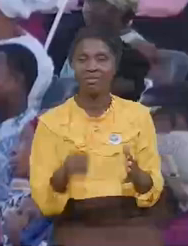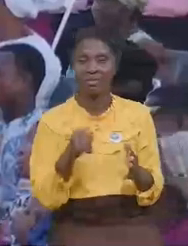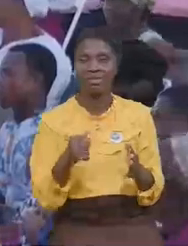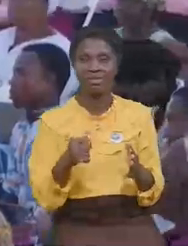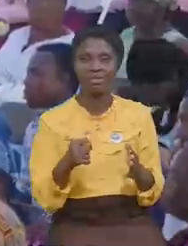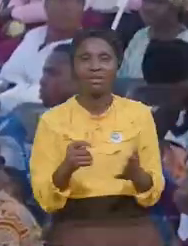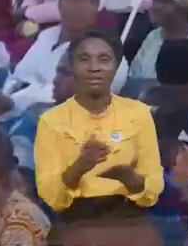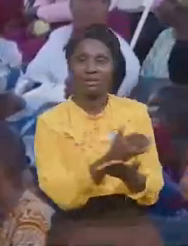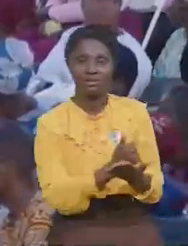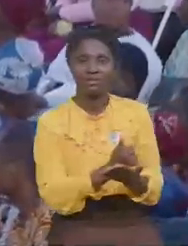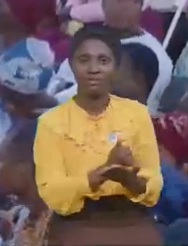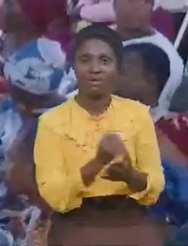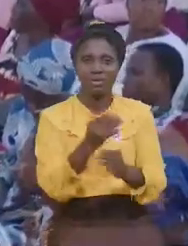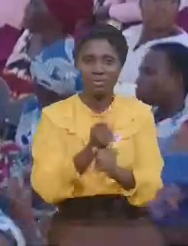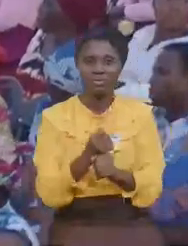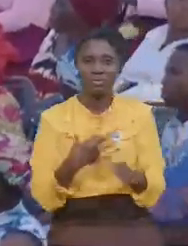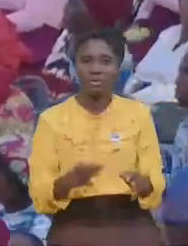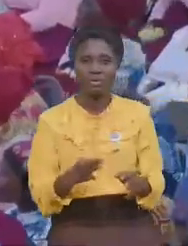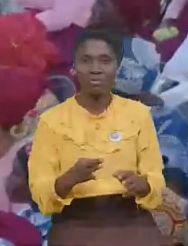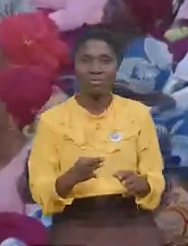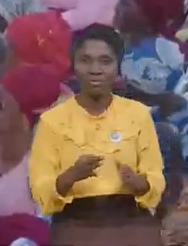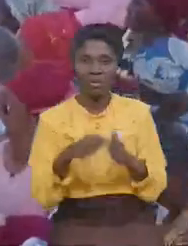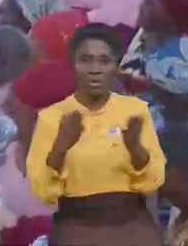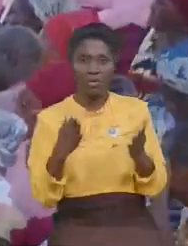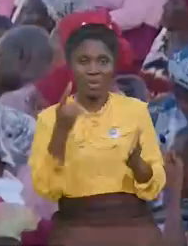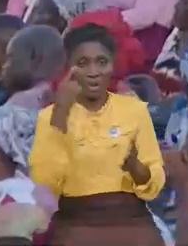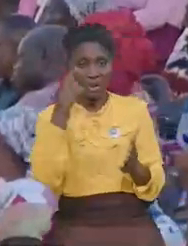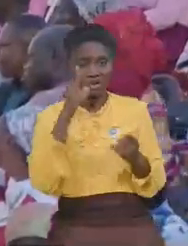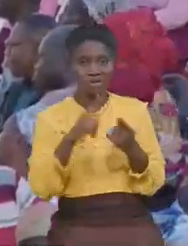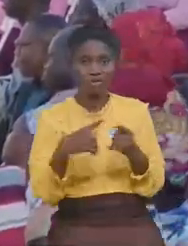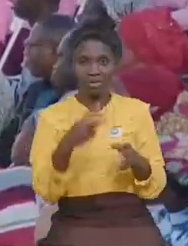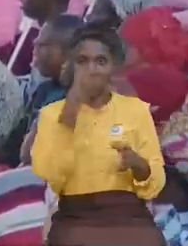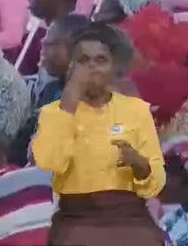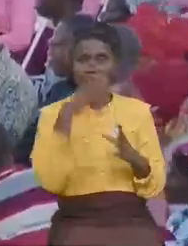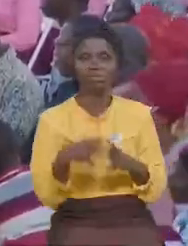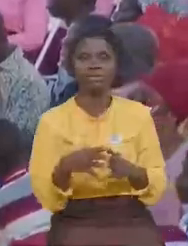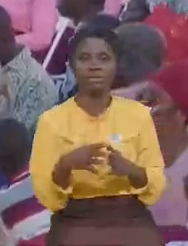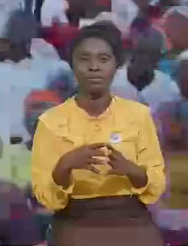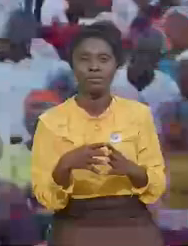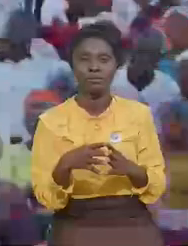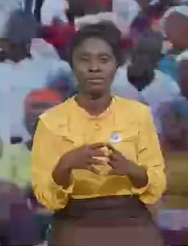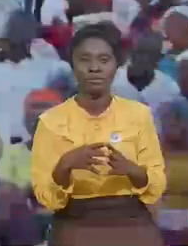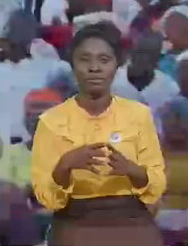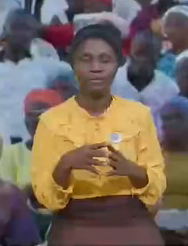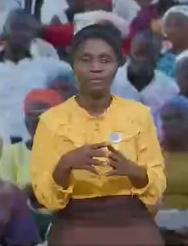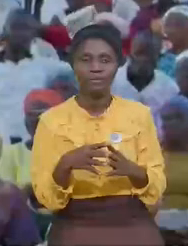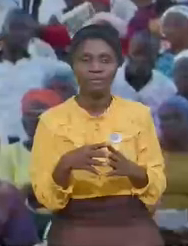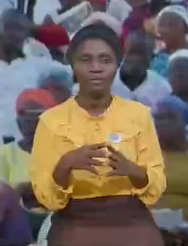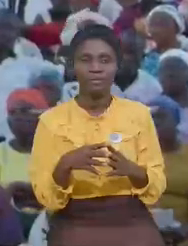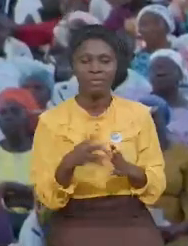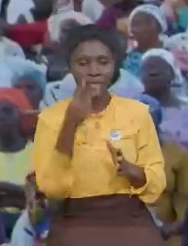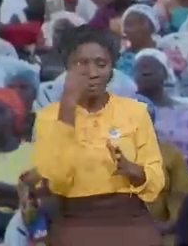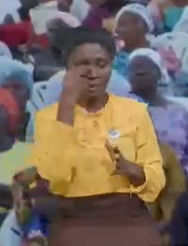Et pour le recouvrement de la vue. Et aux aveugles, le recouvrement de la vue.